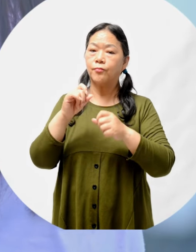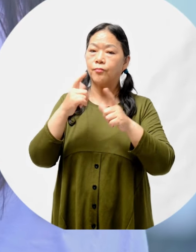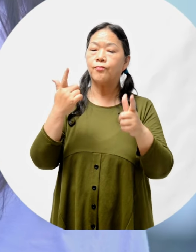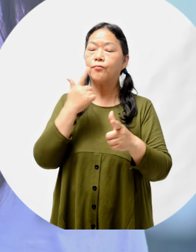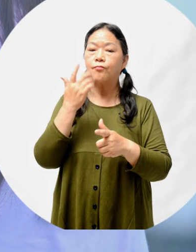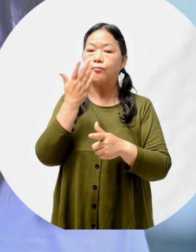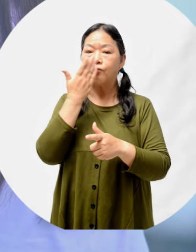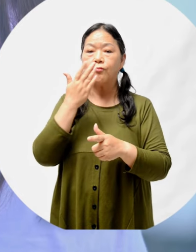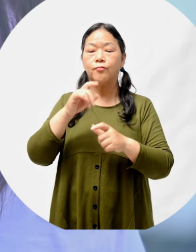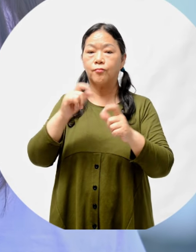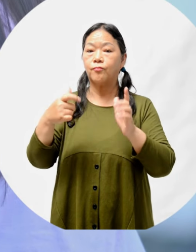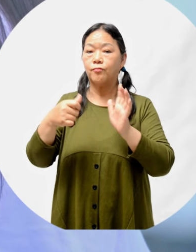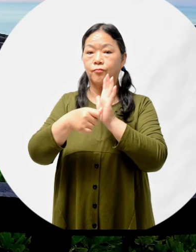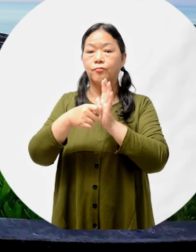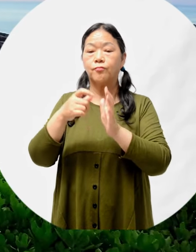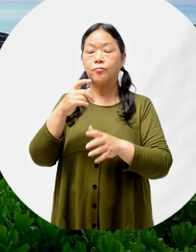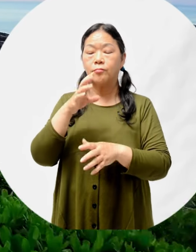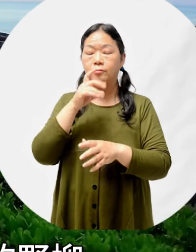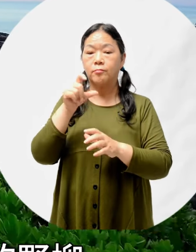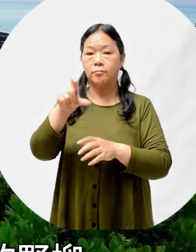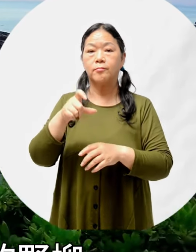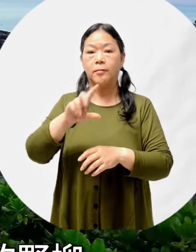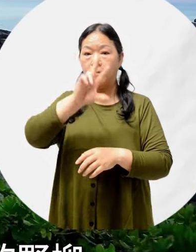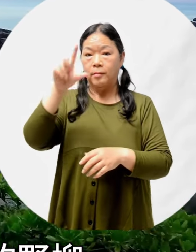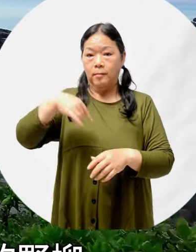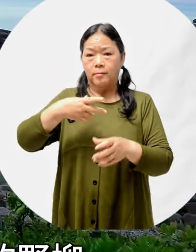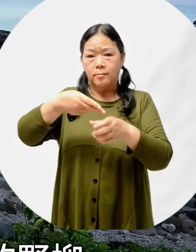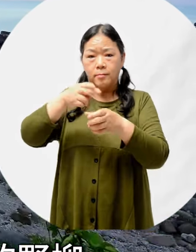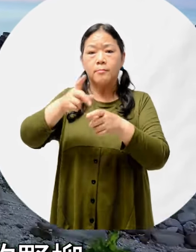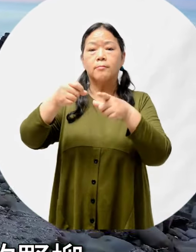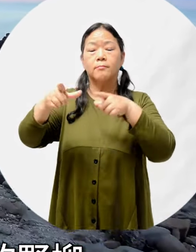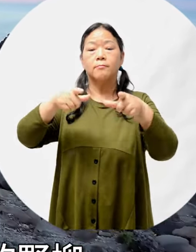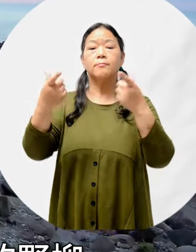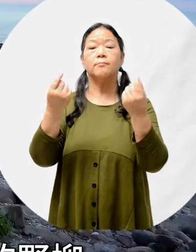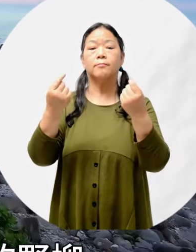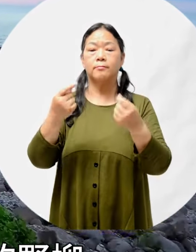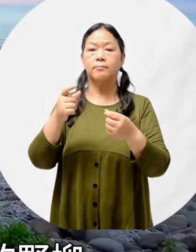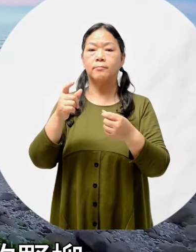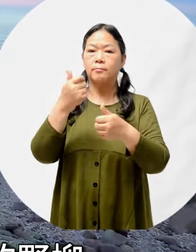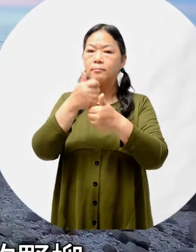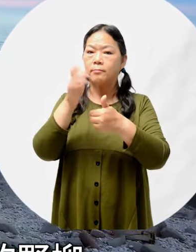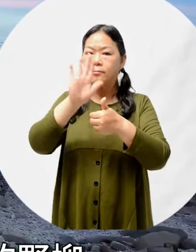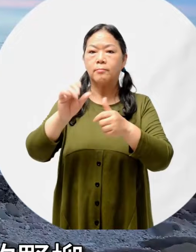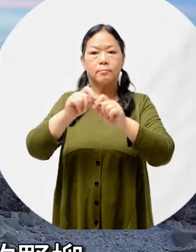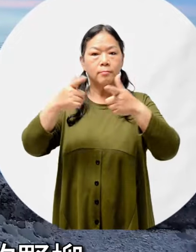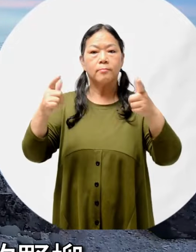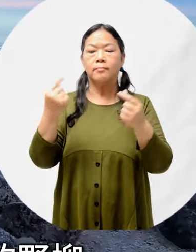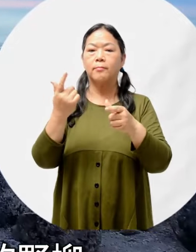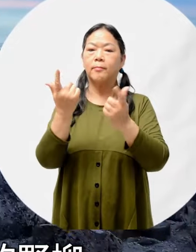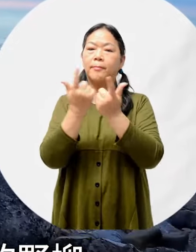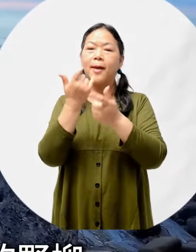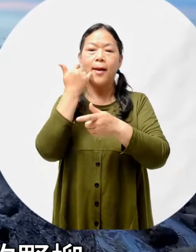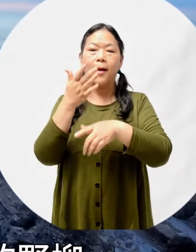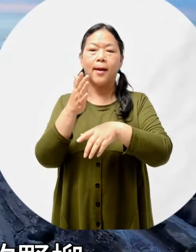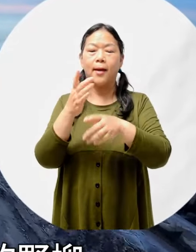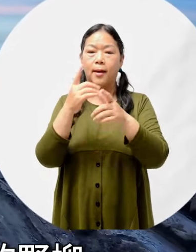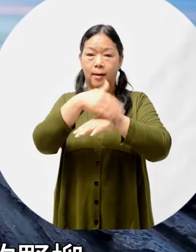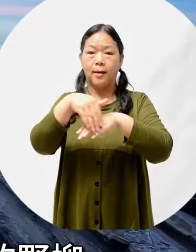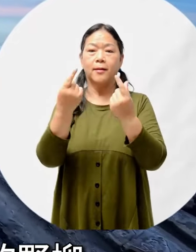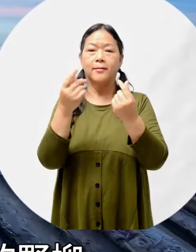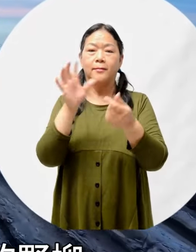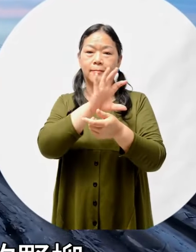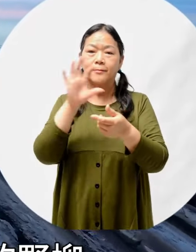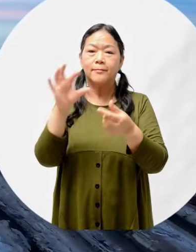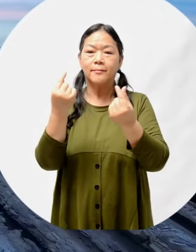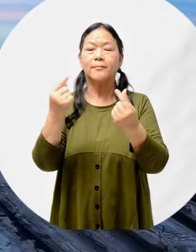景象奇丽的海蚀景观著称，宛如天然雕刻公园，造型多变，酷似北海岸的